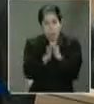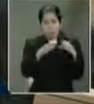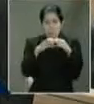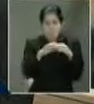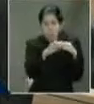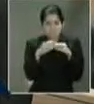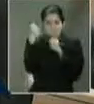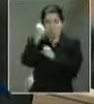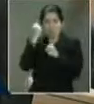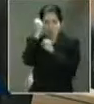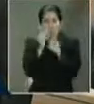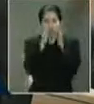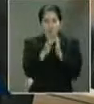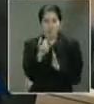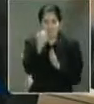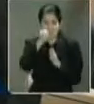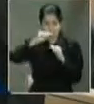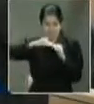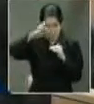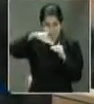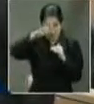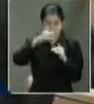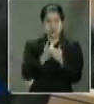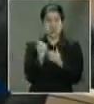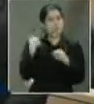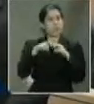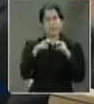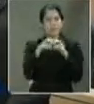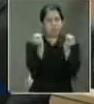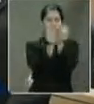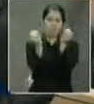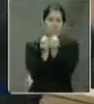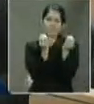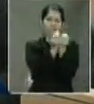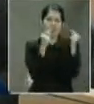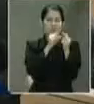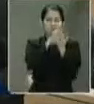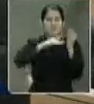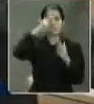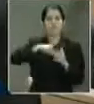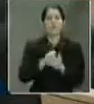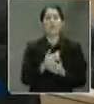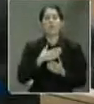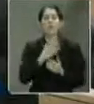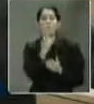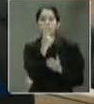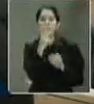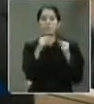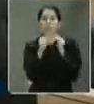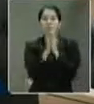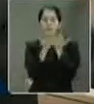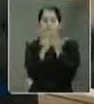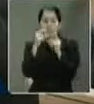คนขึ้นไปก่อให้เกิดความวุ่นวายในบ้านเมืองผมไปดูพจนานุกรมพจนานุกรมบอกชุมนุมน่ะ